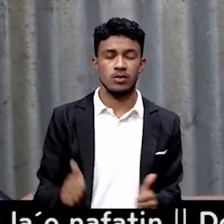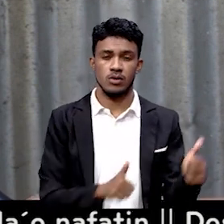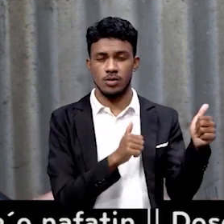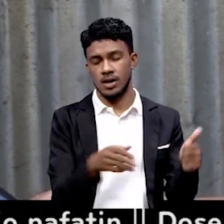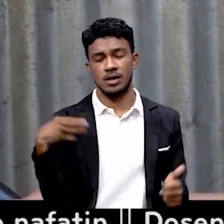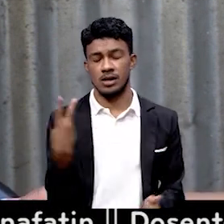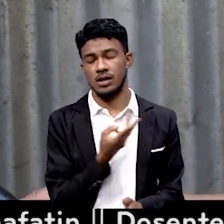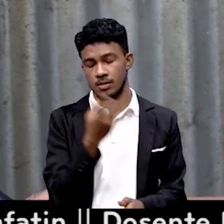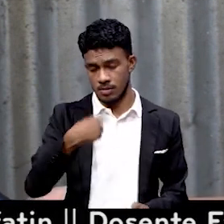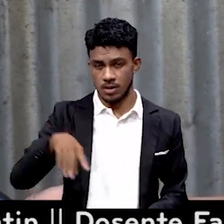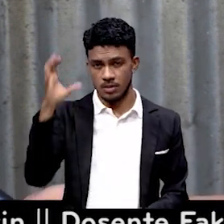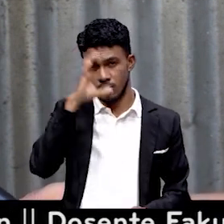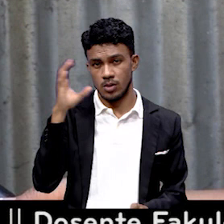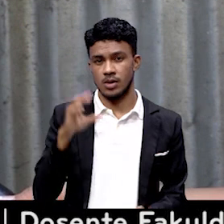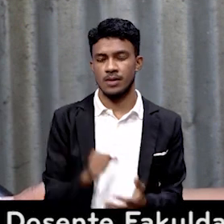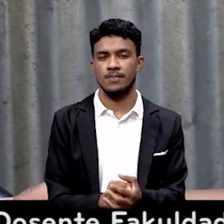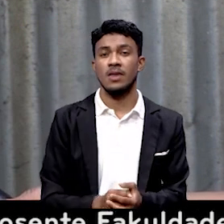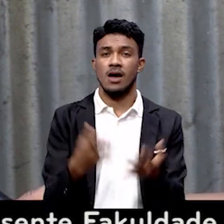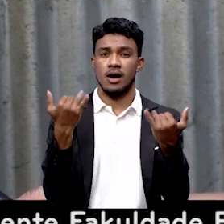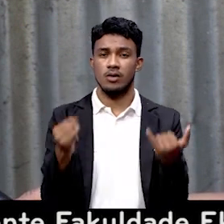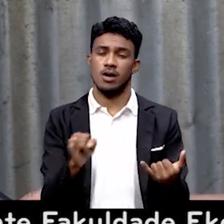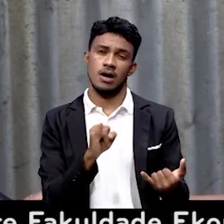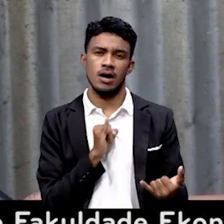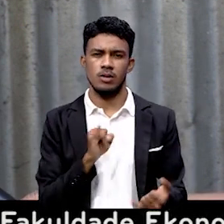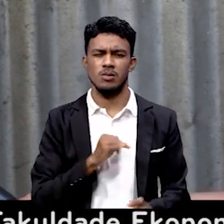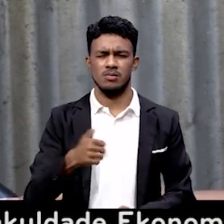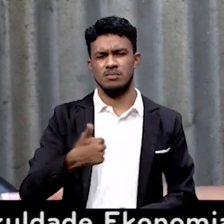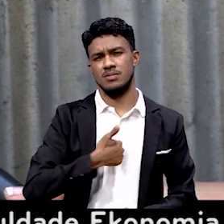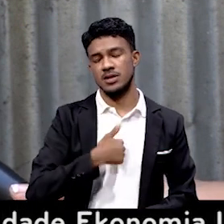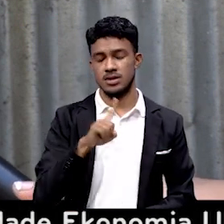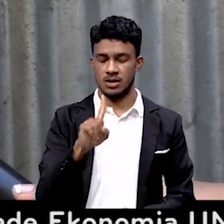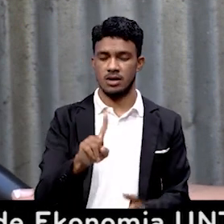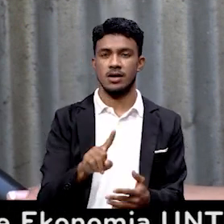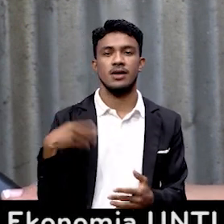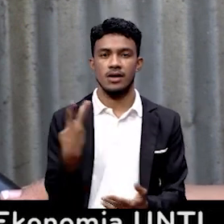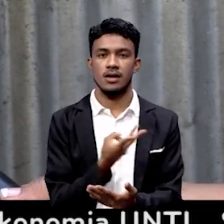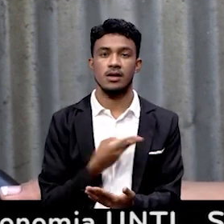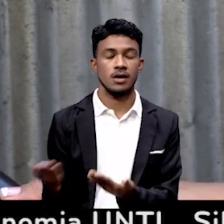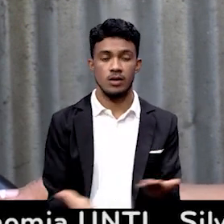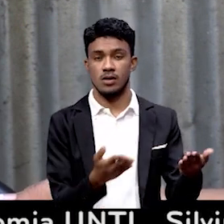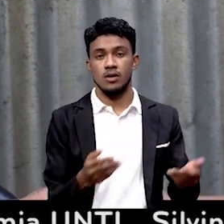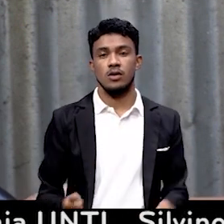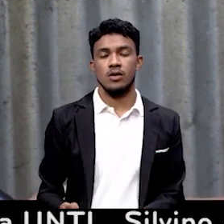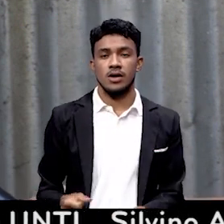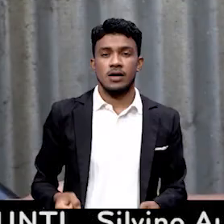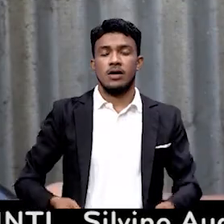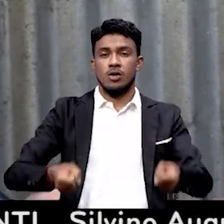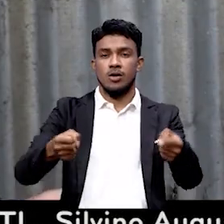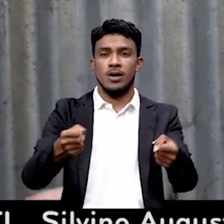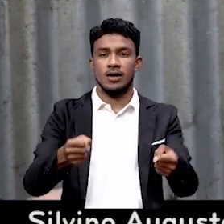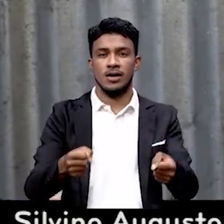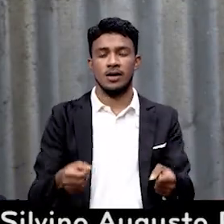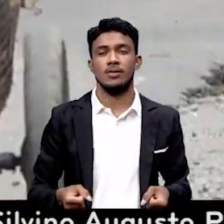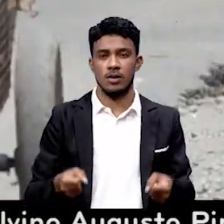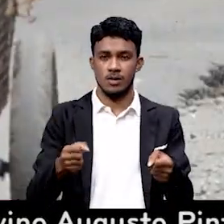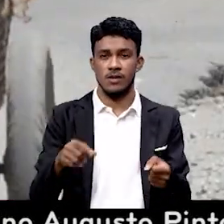buka dia agora ha mi sakne ne o italor provak ne ma lor tiger hoda ne bai hir